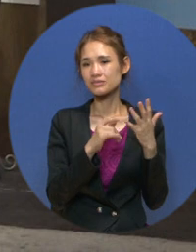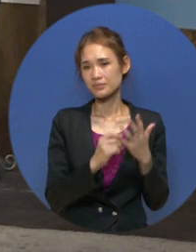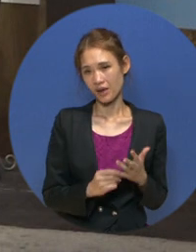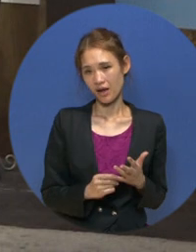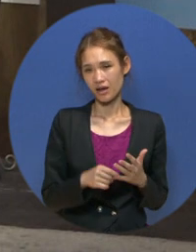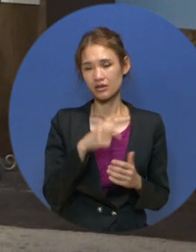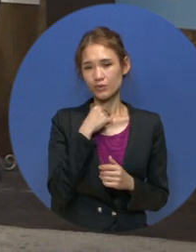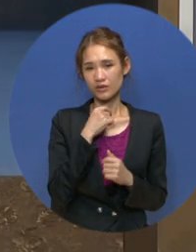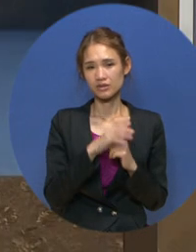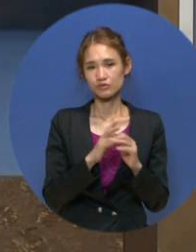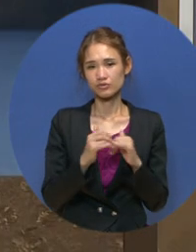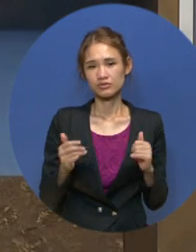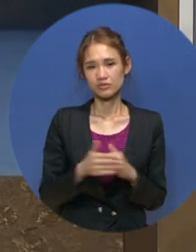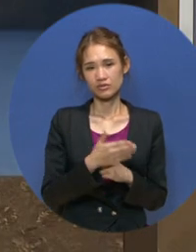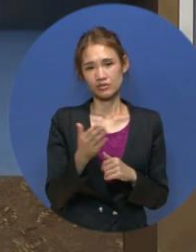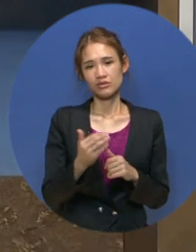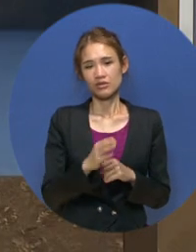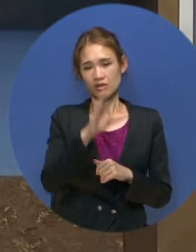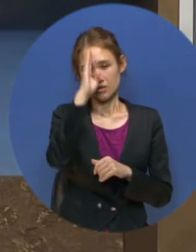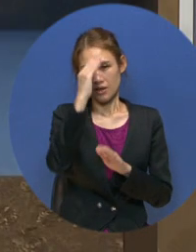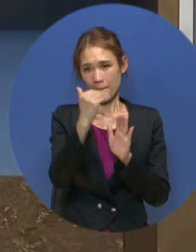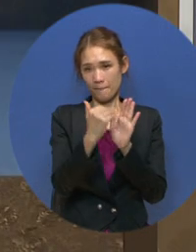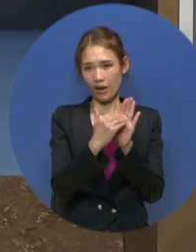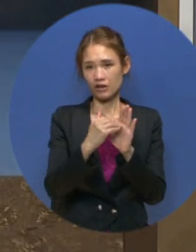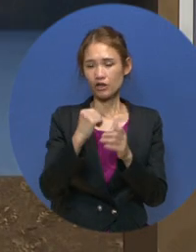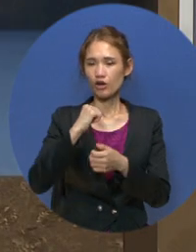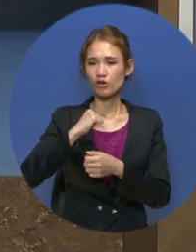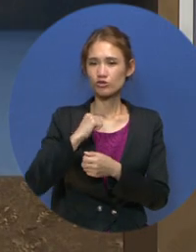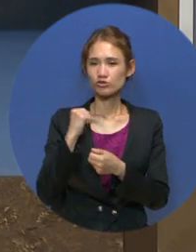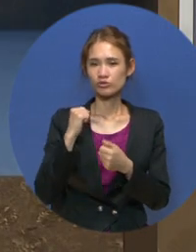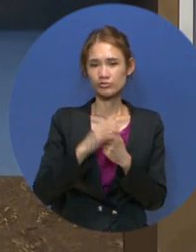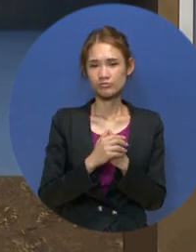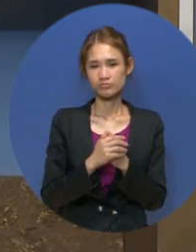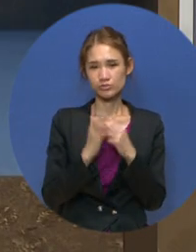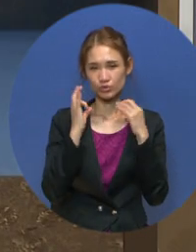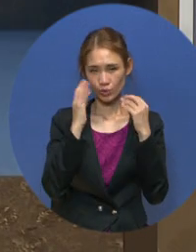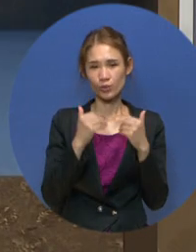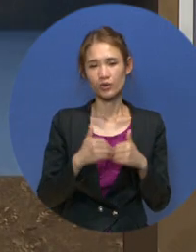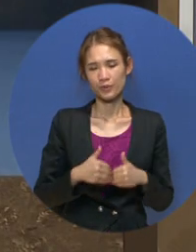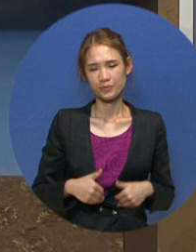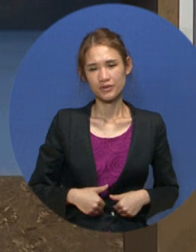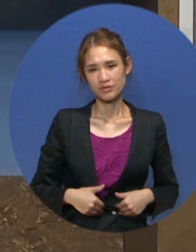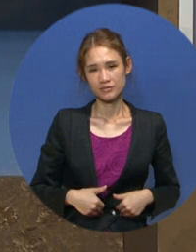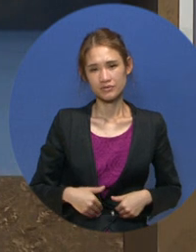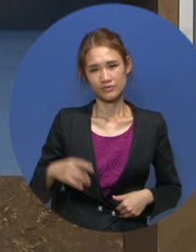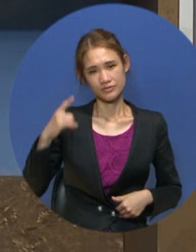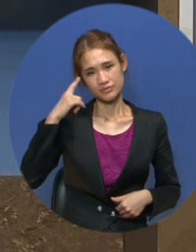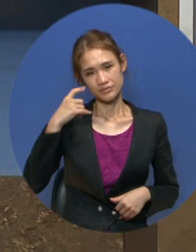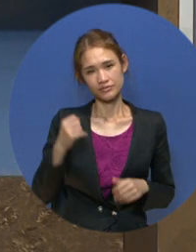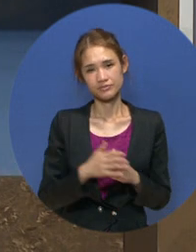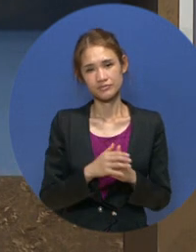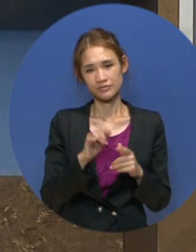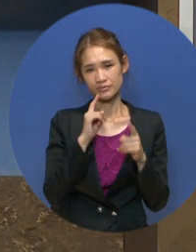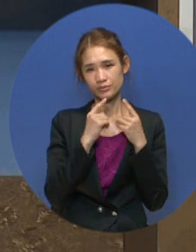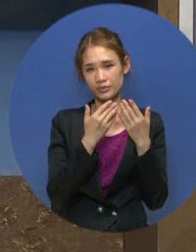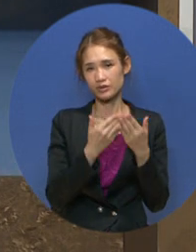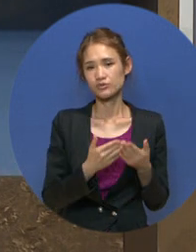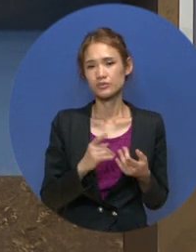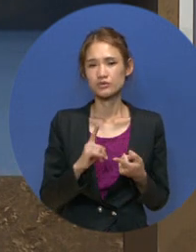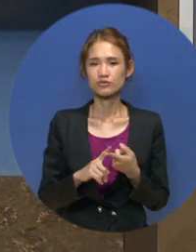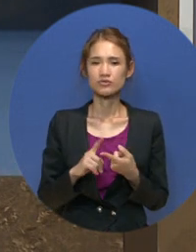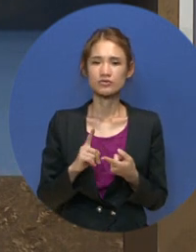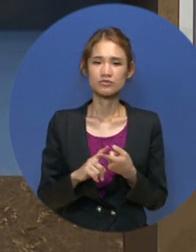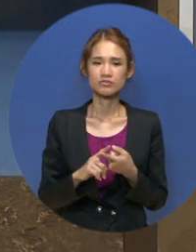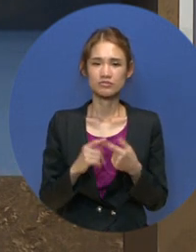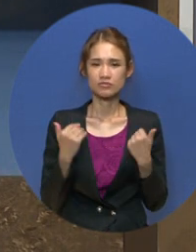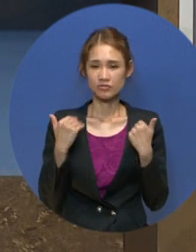좀 국민들도 방역 수칙이라든지 예방을 위해서 좀 많이 노력을 해야 될 것 같다는 생각은 네, 드는데요. 근데 말씀해